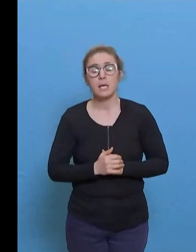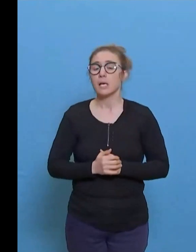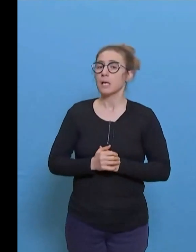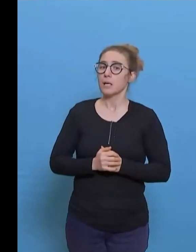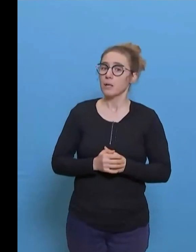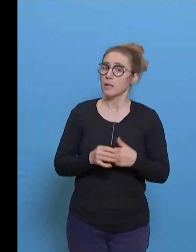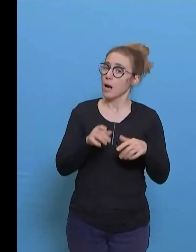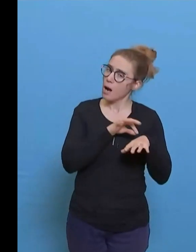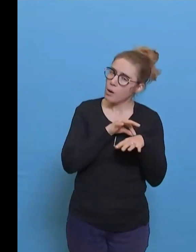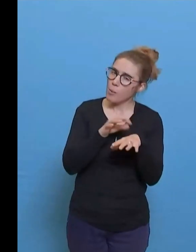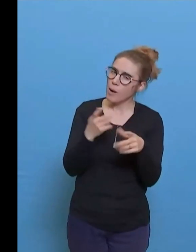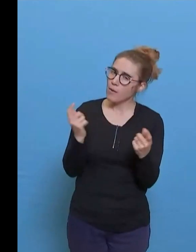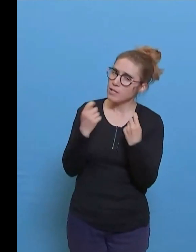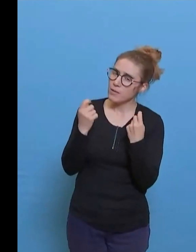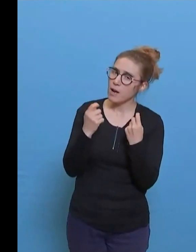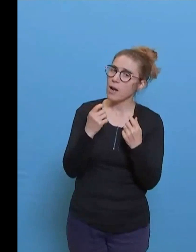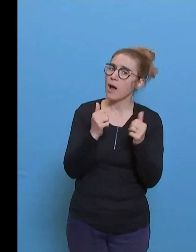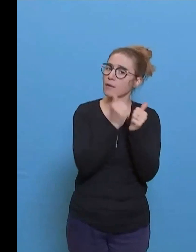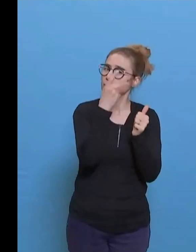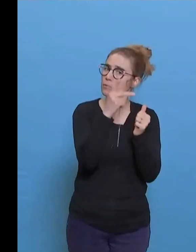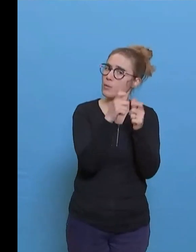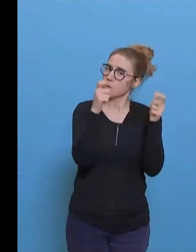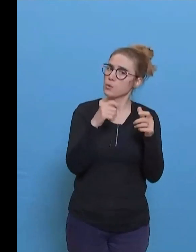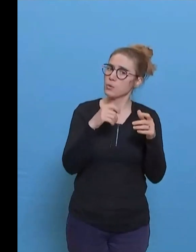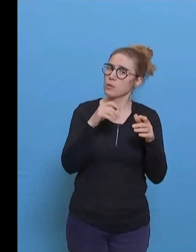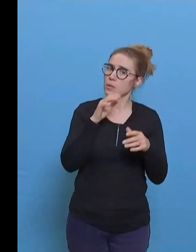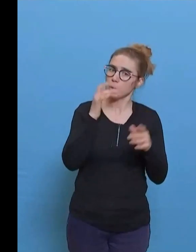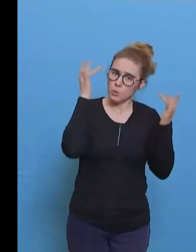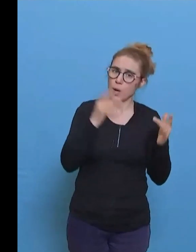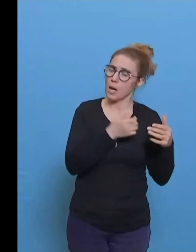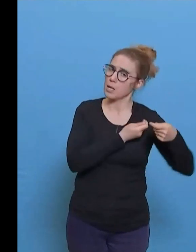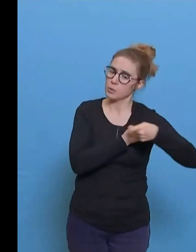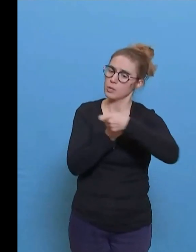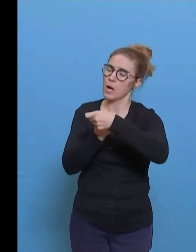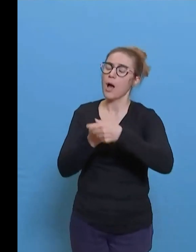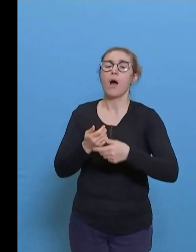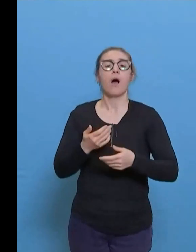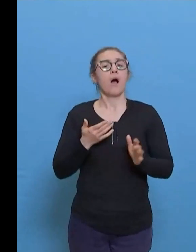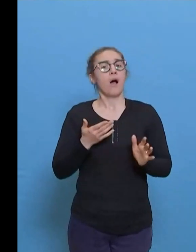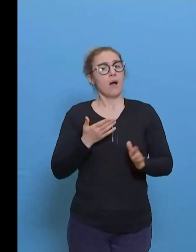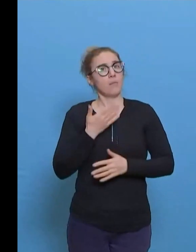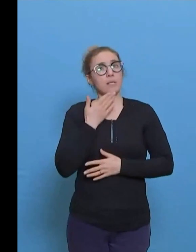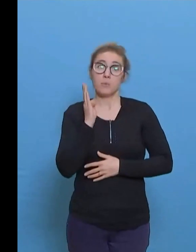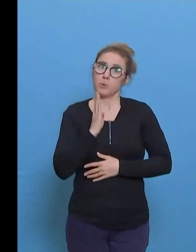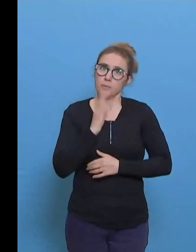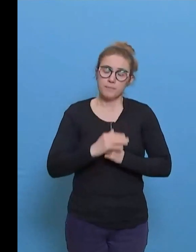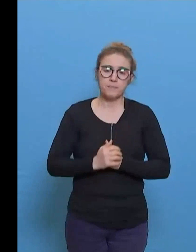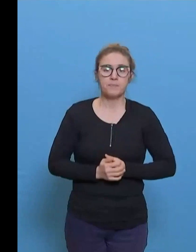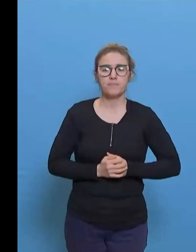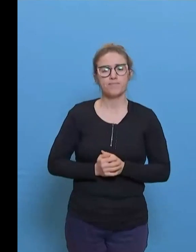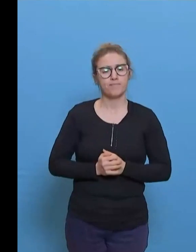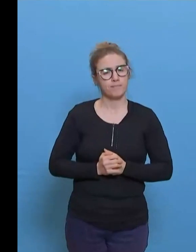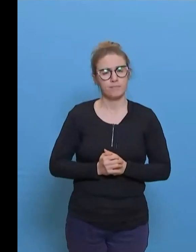accompagné le festival avec toutes les institutions culturelles espagnoles. C'était plus que jamais nécessaire. Je veux dire toute